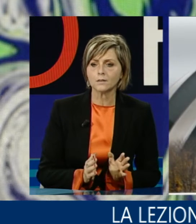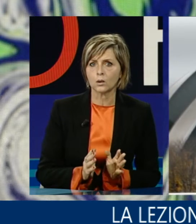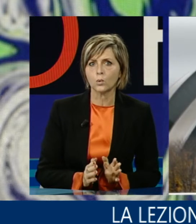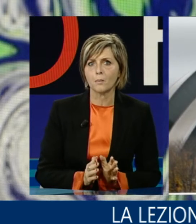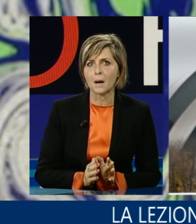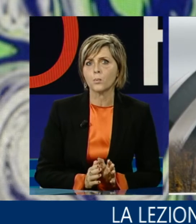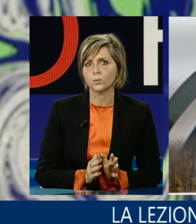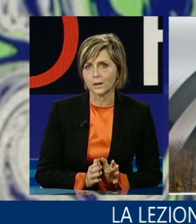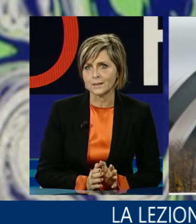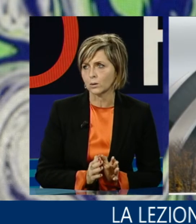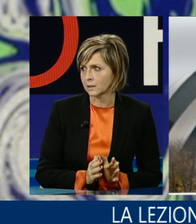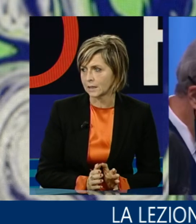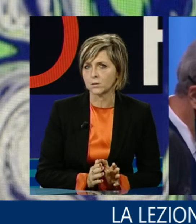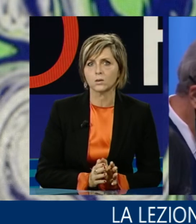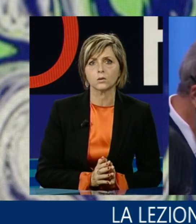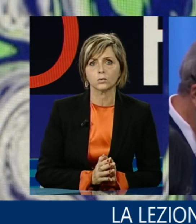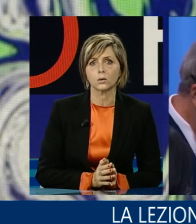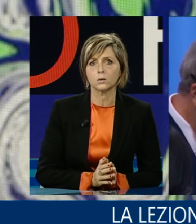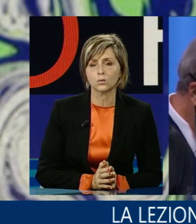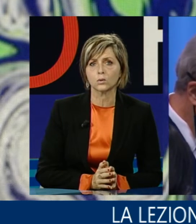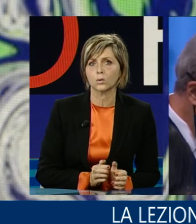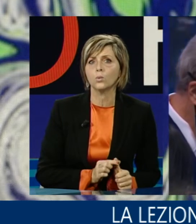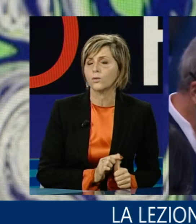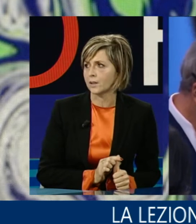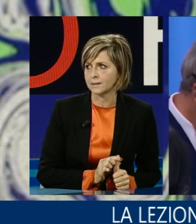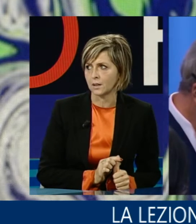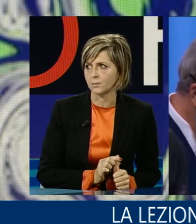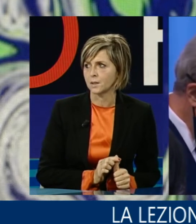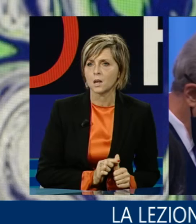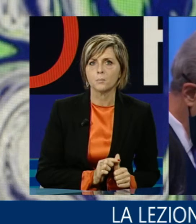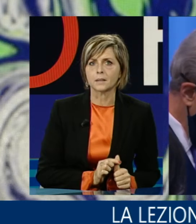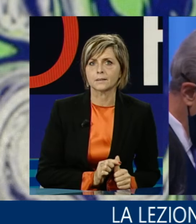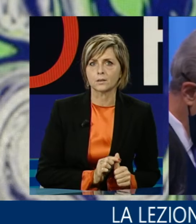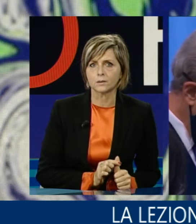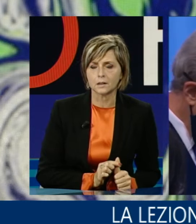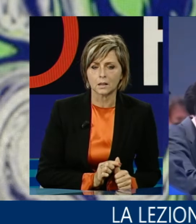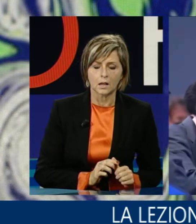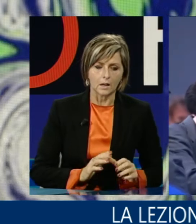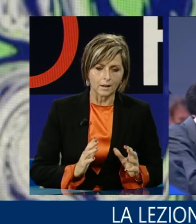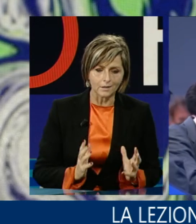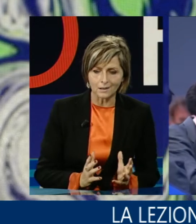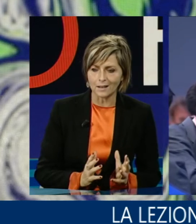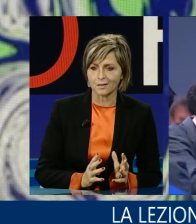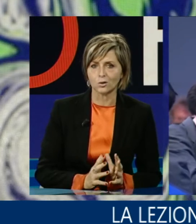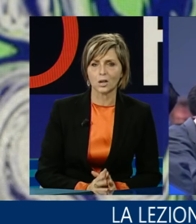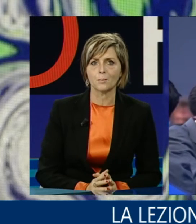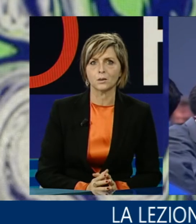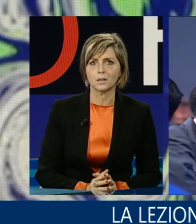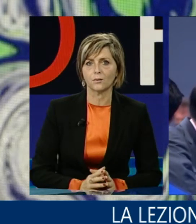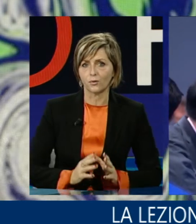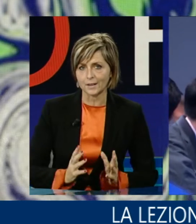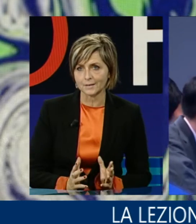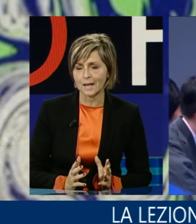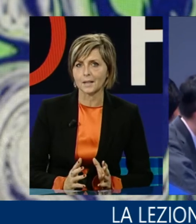La cosa a cui abbiamo puntualizzato tanto sono il discorso, uno, finanziario, perché se non si intende diciamo